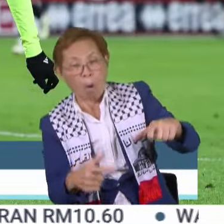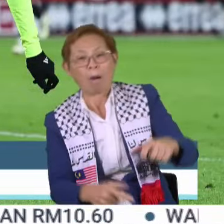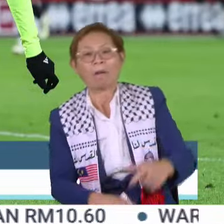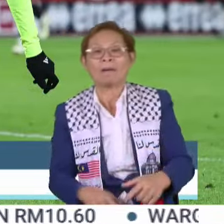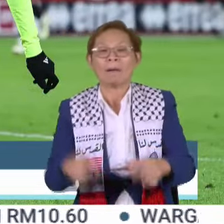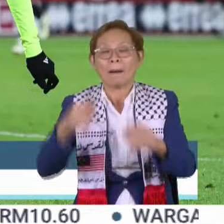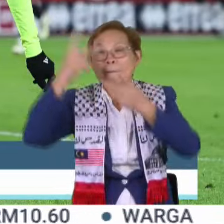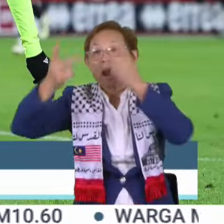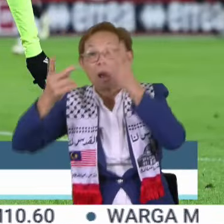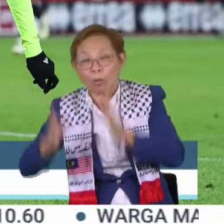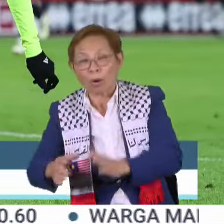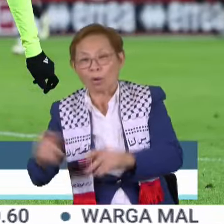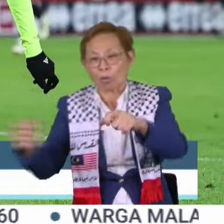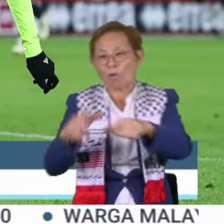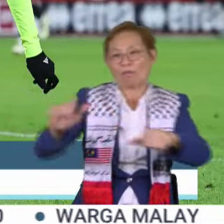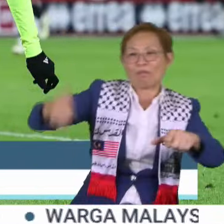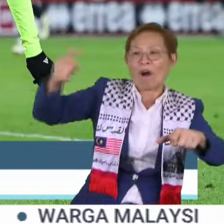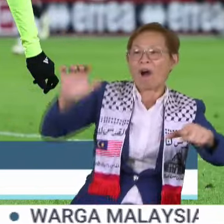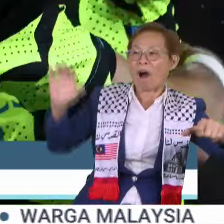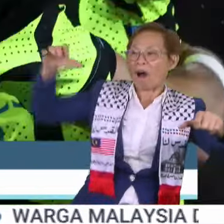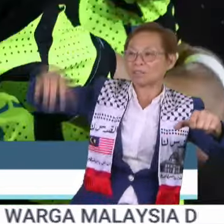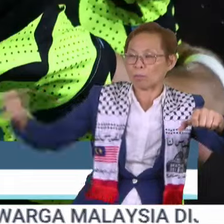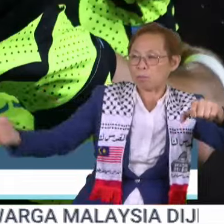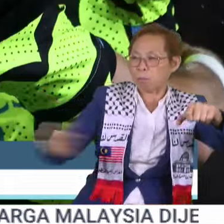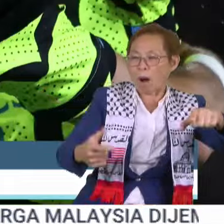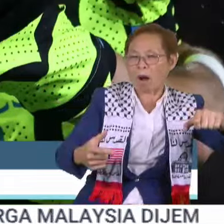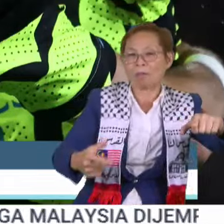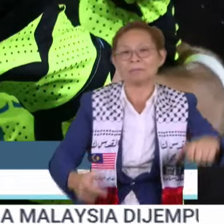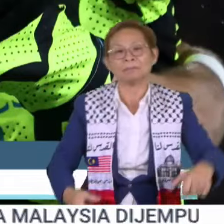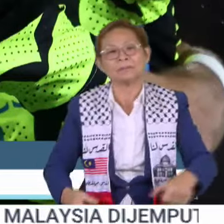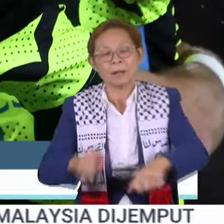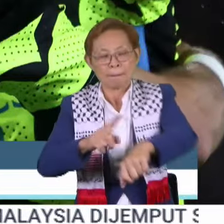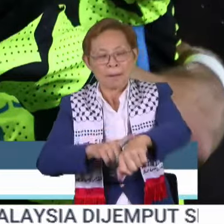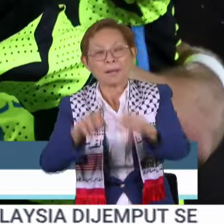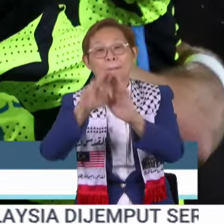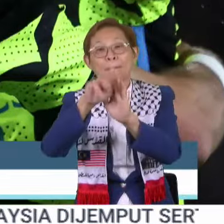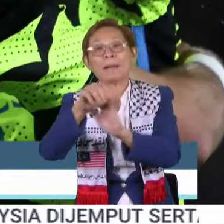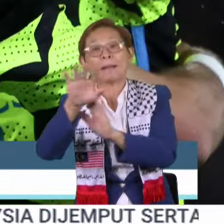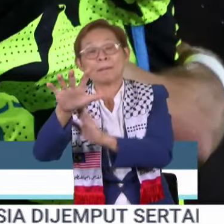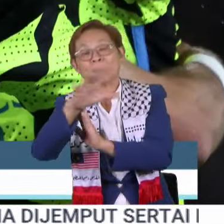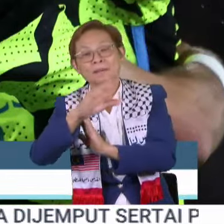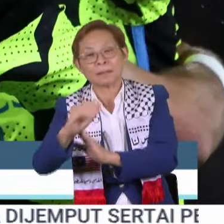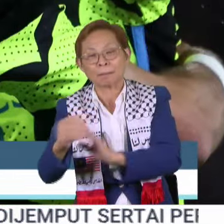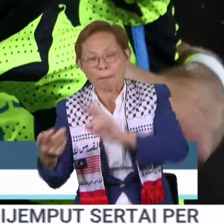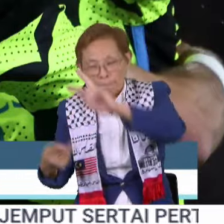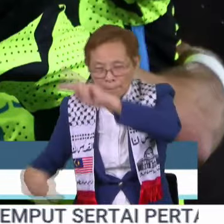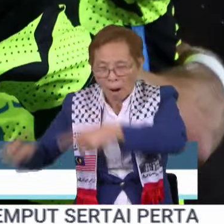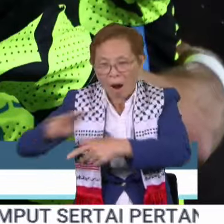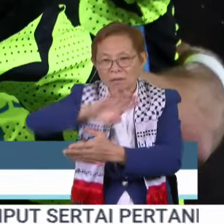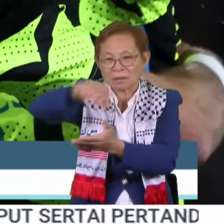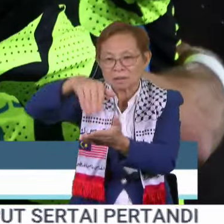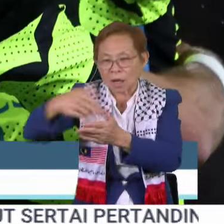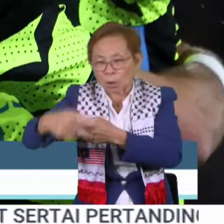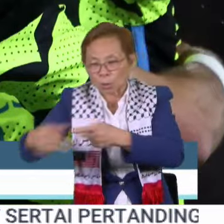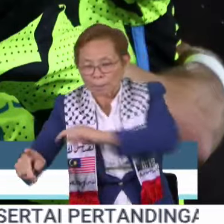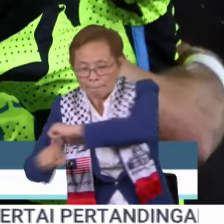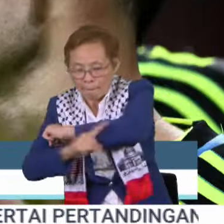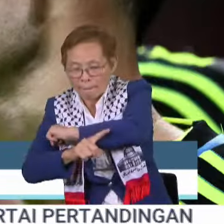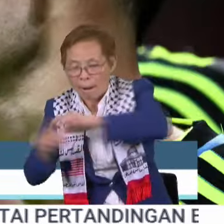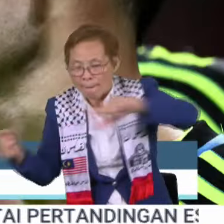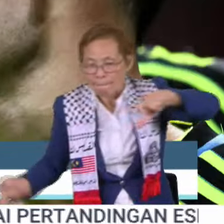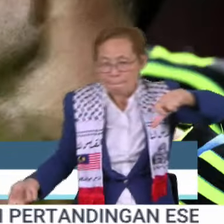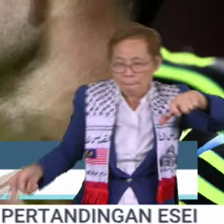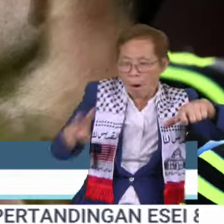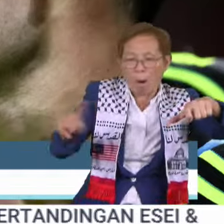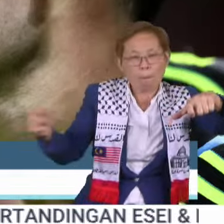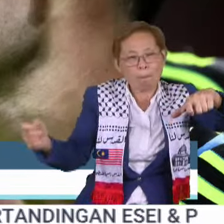selaku pelawat, gol sulung Arsenal dijaringkan Odegaard seawal minit kelima yang merembat di tengah kotak penalti selepas